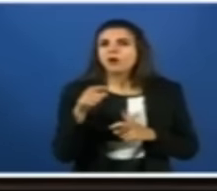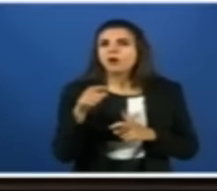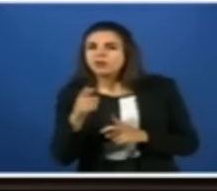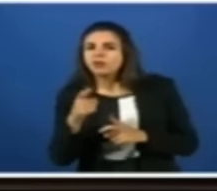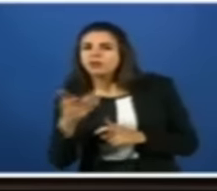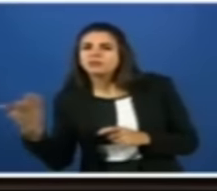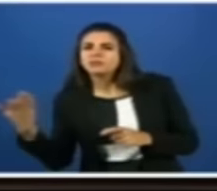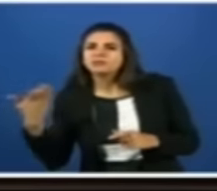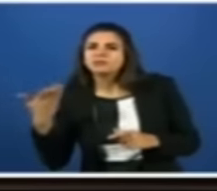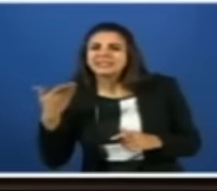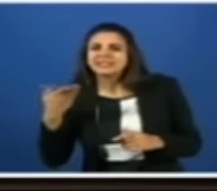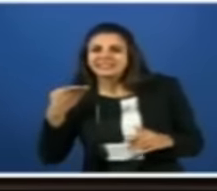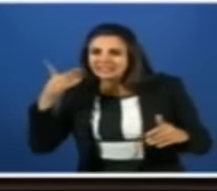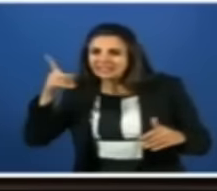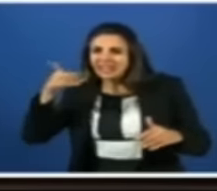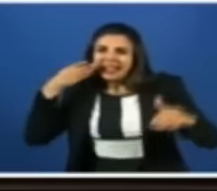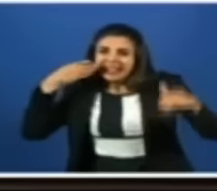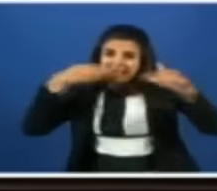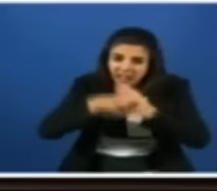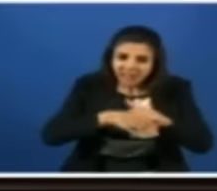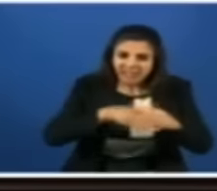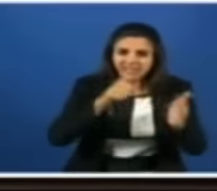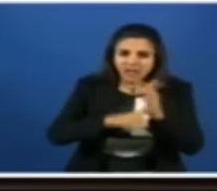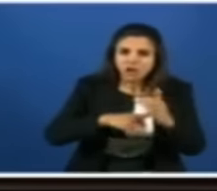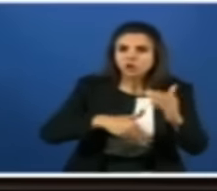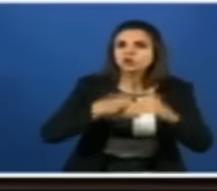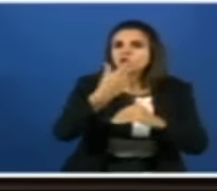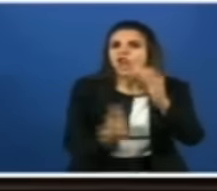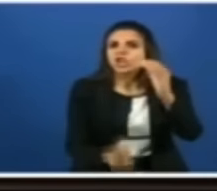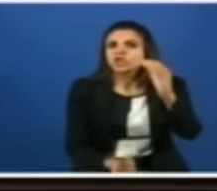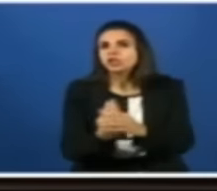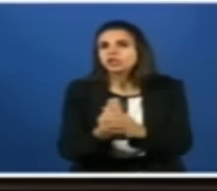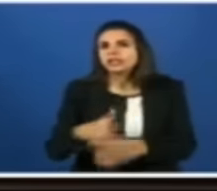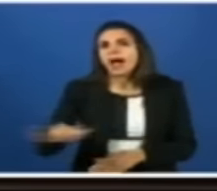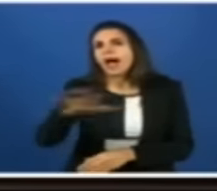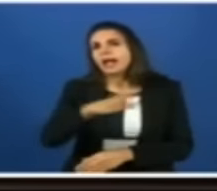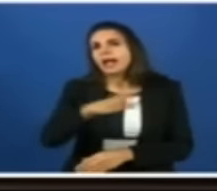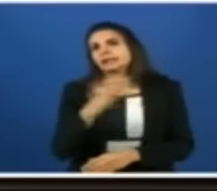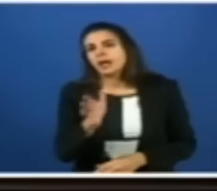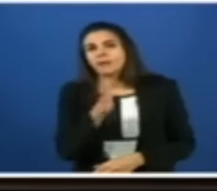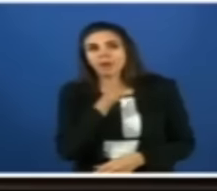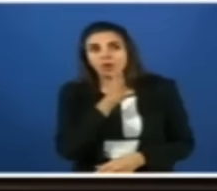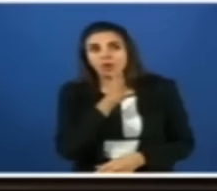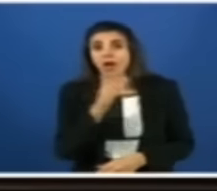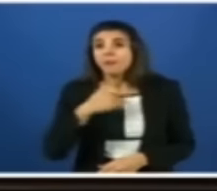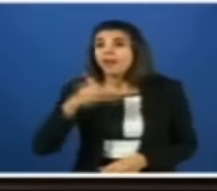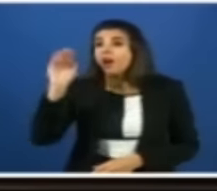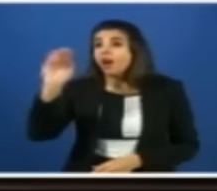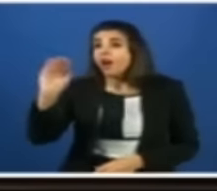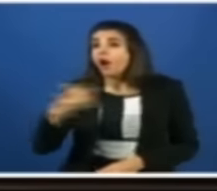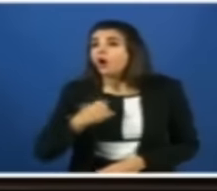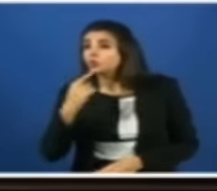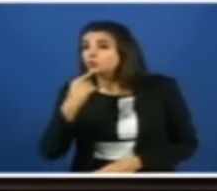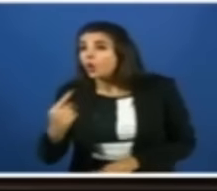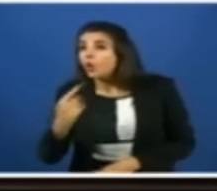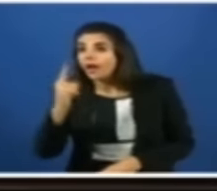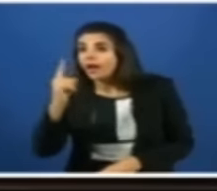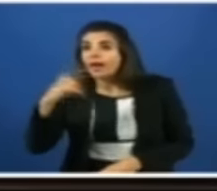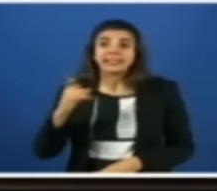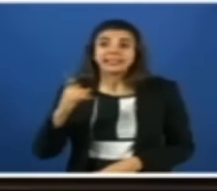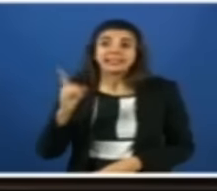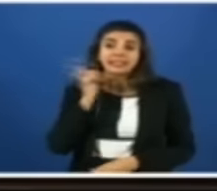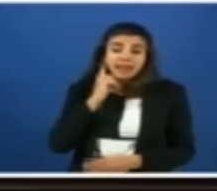sonra çıktığını bugün bütün dünya biliyor. Eğer uyarılar o günlerde dikkate